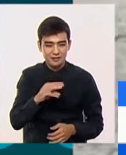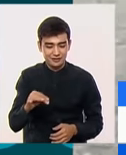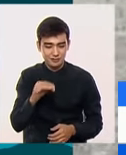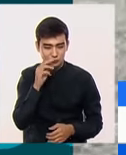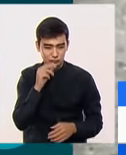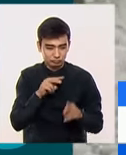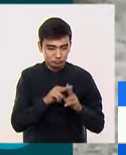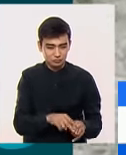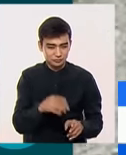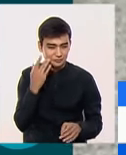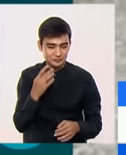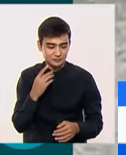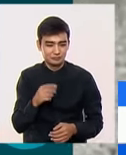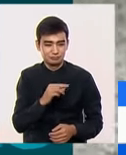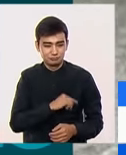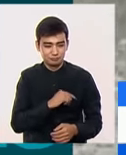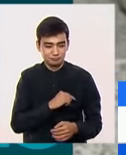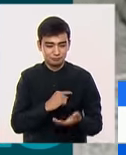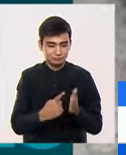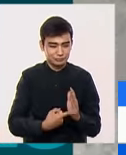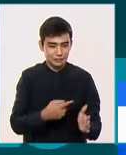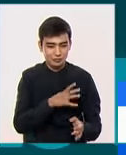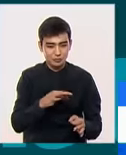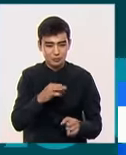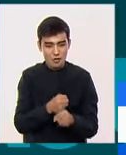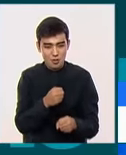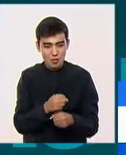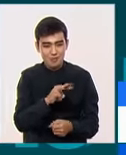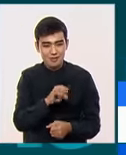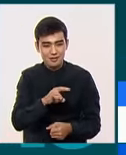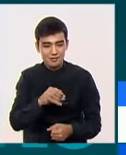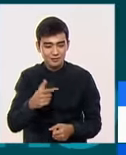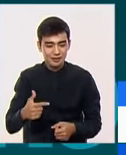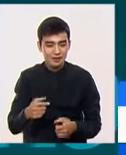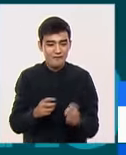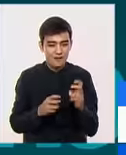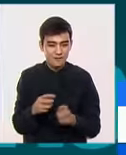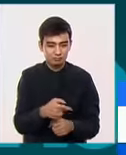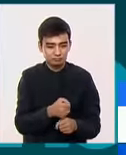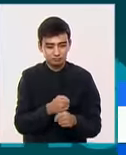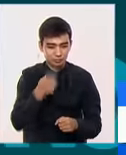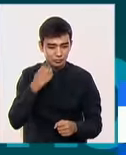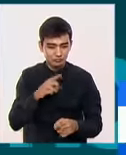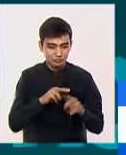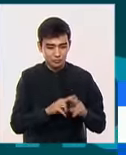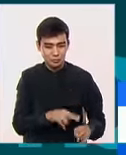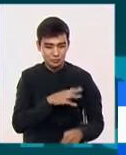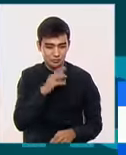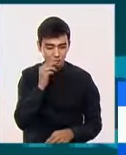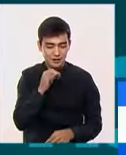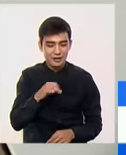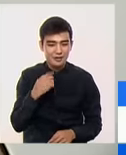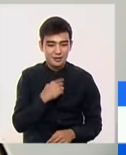угрозами и шантажом принуждали а как организовывать работу майнинговых ферм только в талгарском районе алматинской области